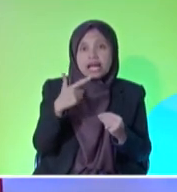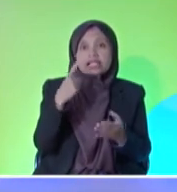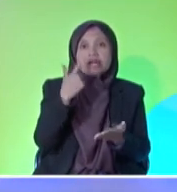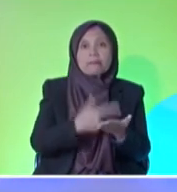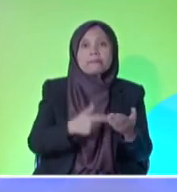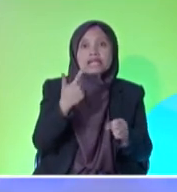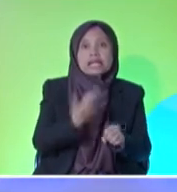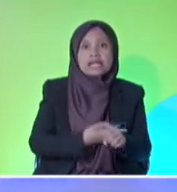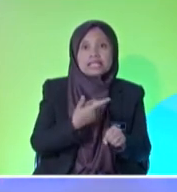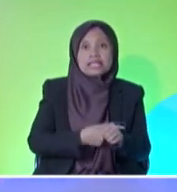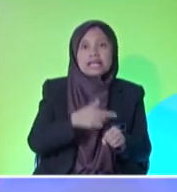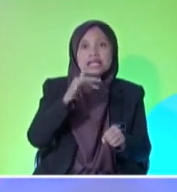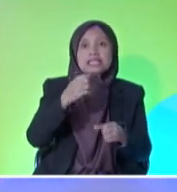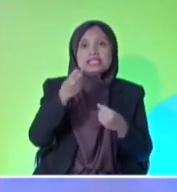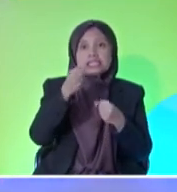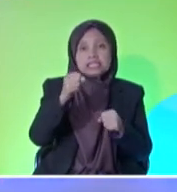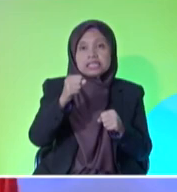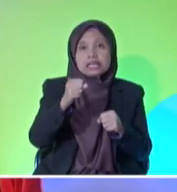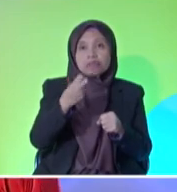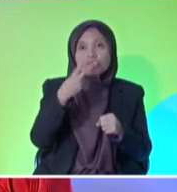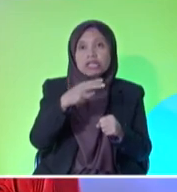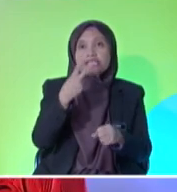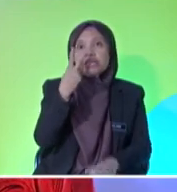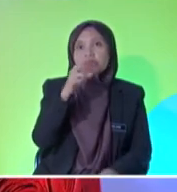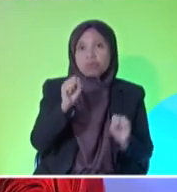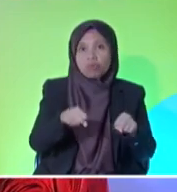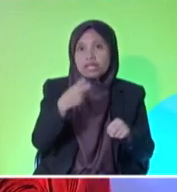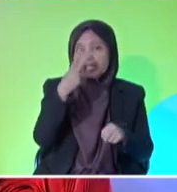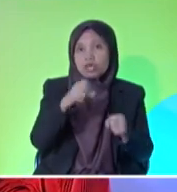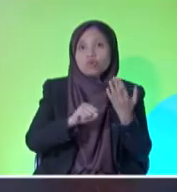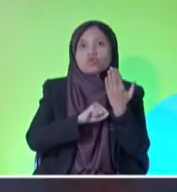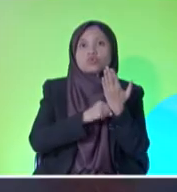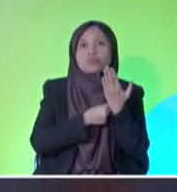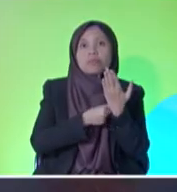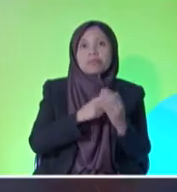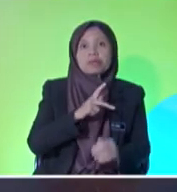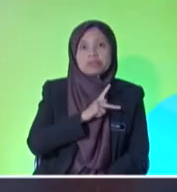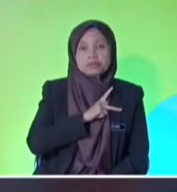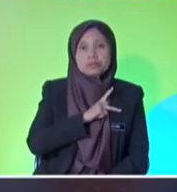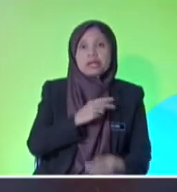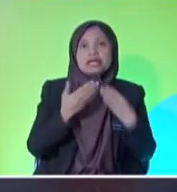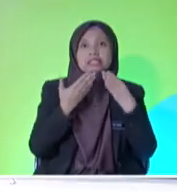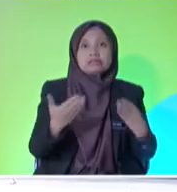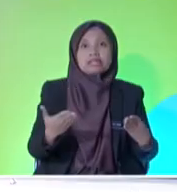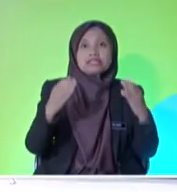latihan-latihan disediakan boleh rujuk sumberku Terima kasih atas pembelajaran